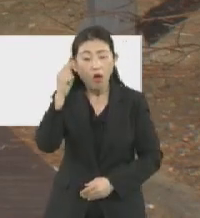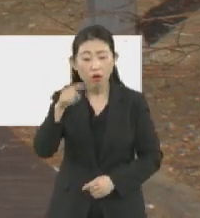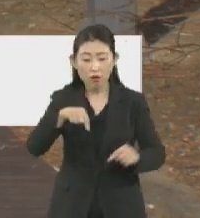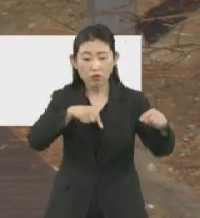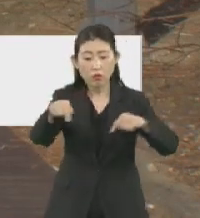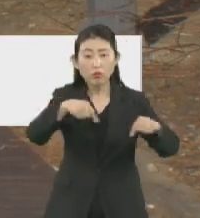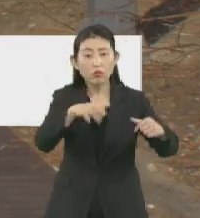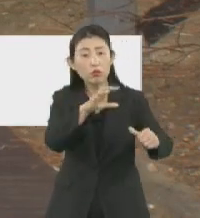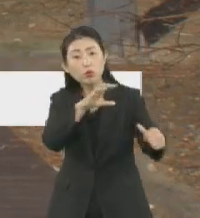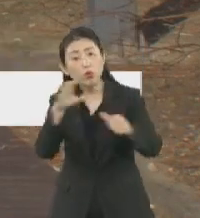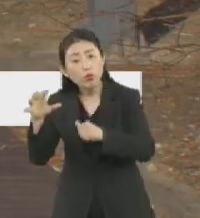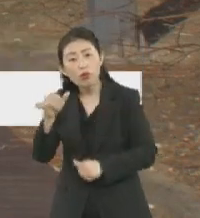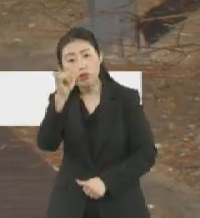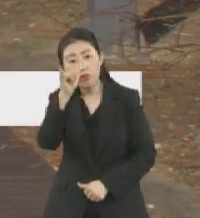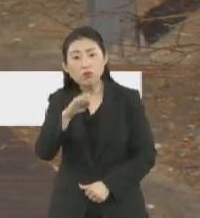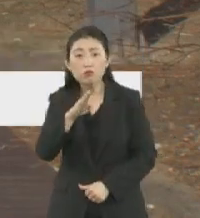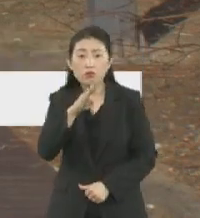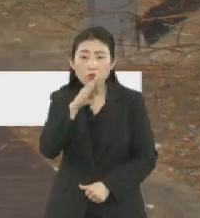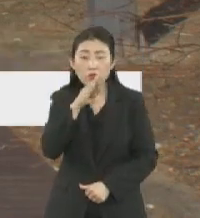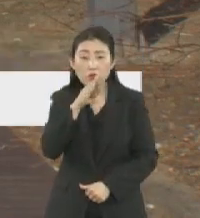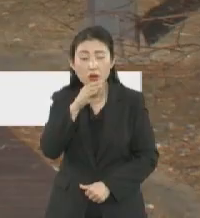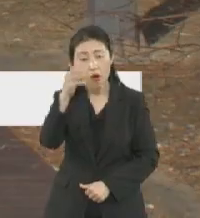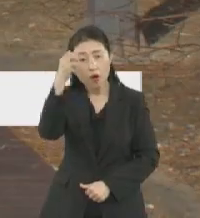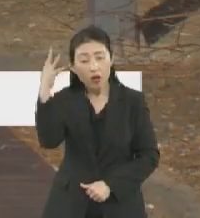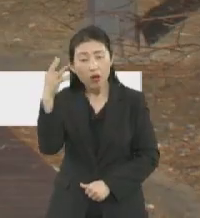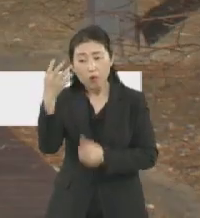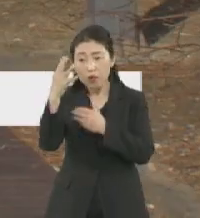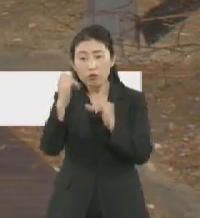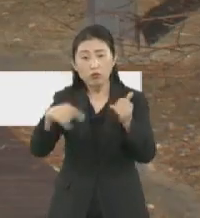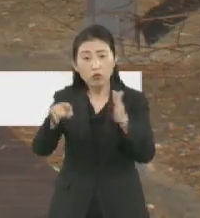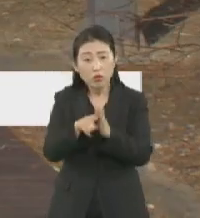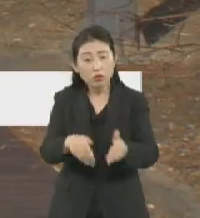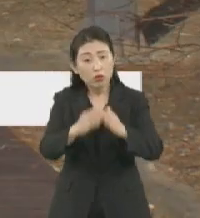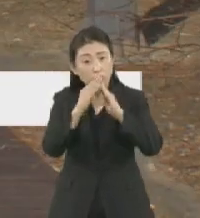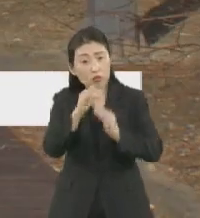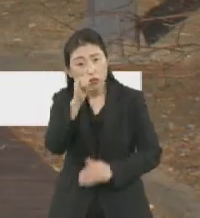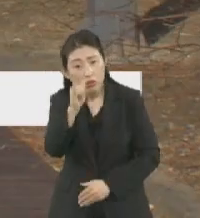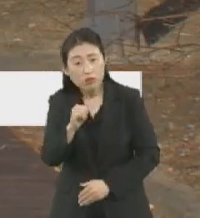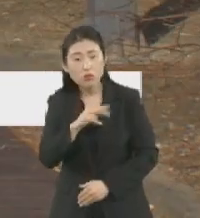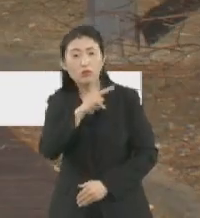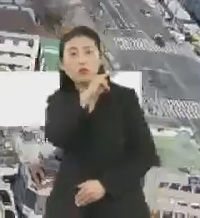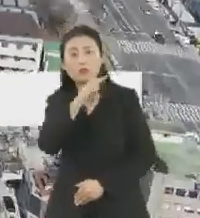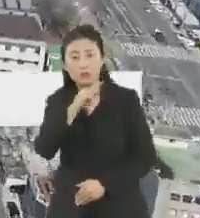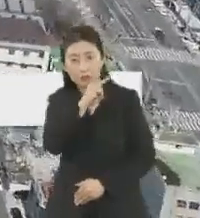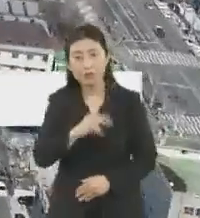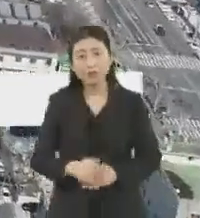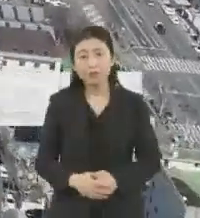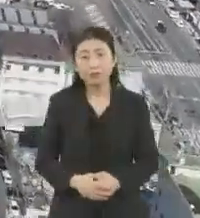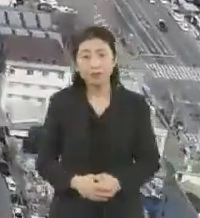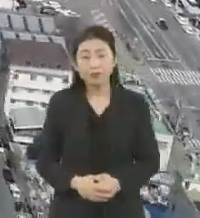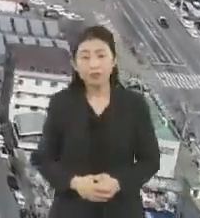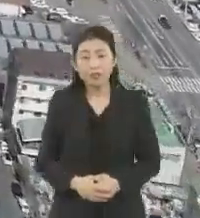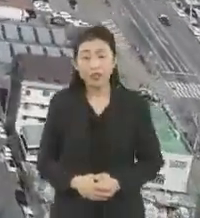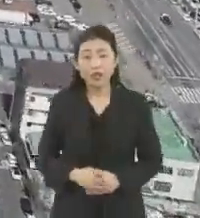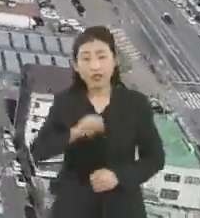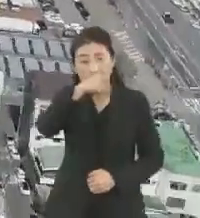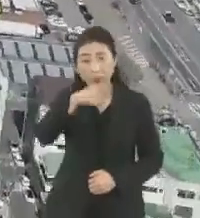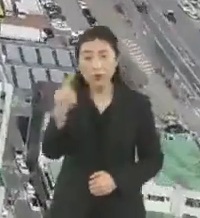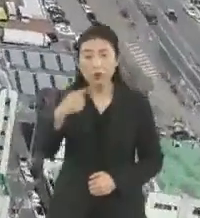문제를 이용하는 건지, 진정한 우리 한화 팬들을 위하는 건지 의심이 들 수밖에 없고요. 총